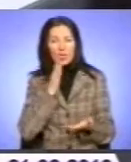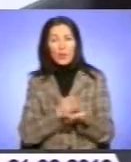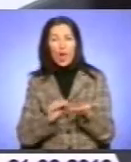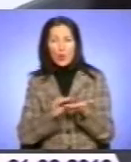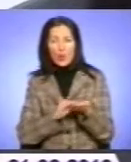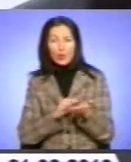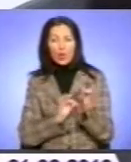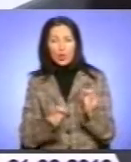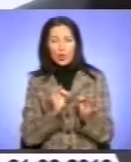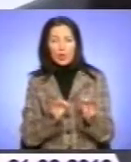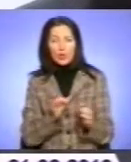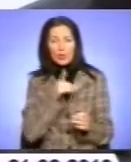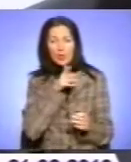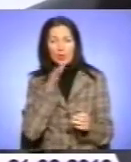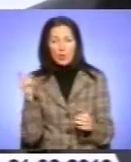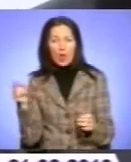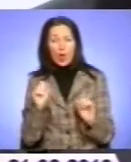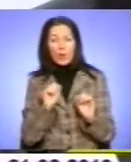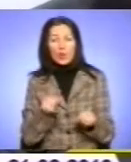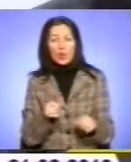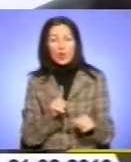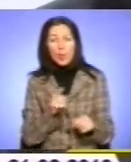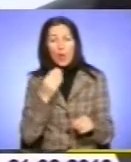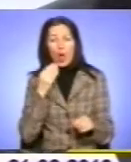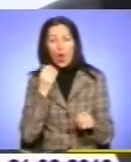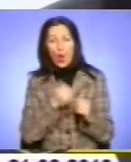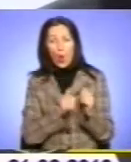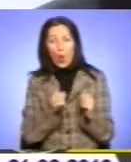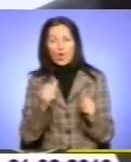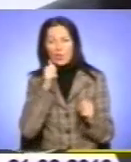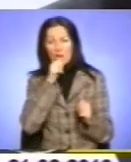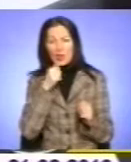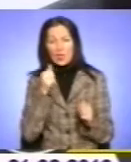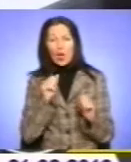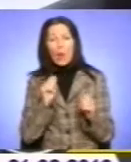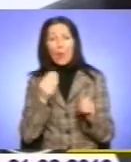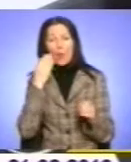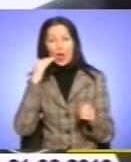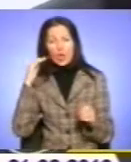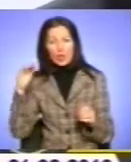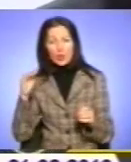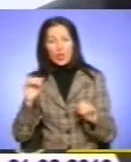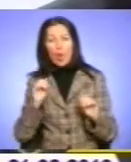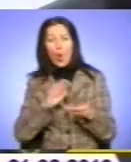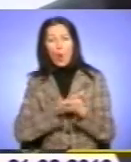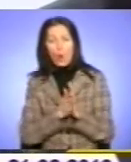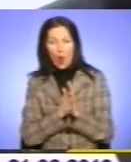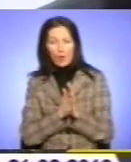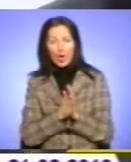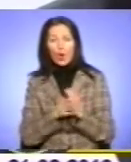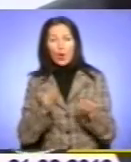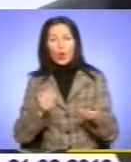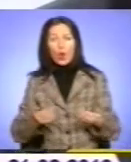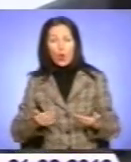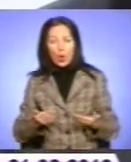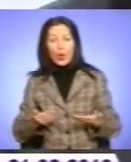того, щоб кожний рік покращувати умови утримання засуджених жінок. Відповідно, починаючи